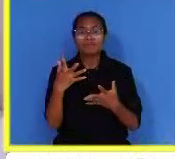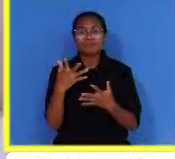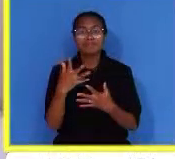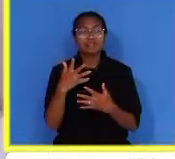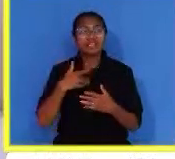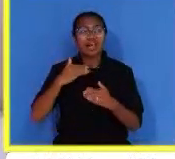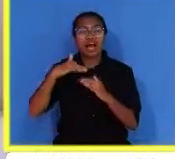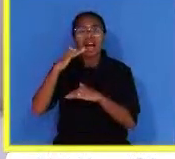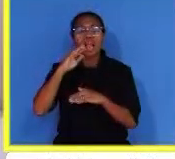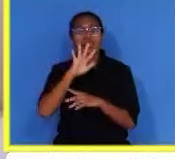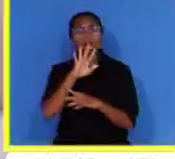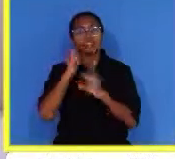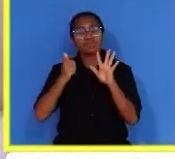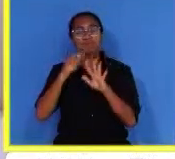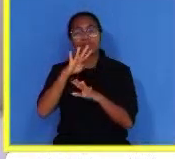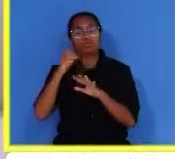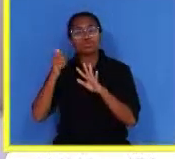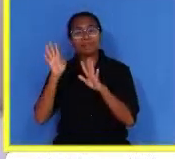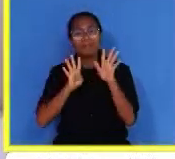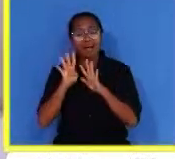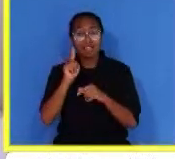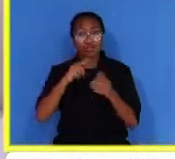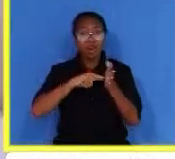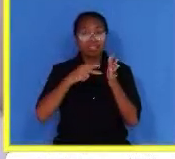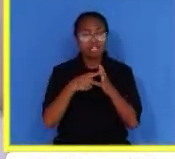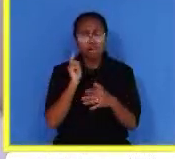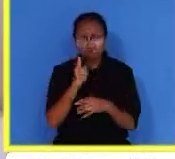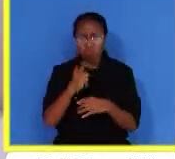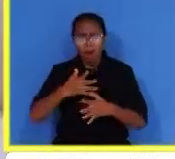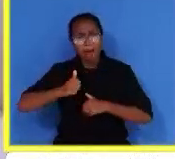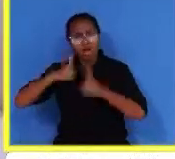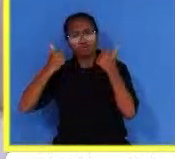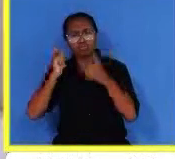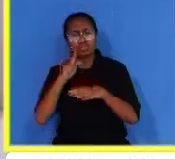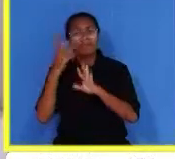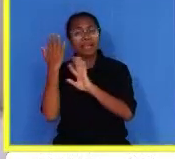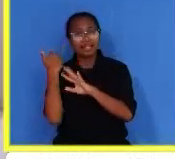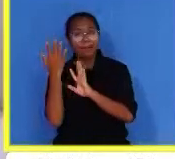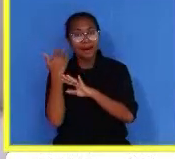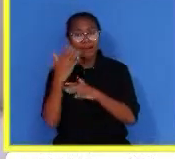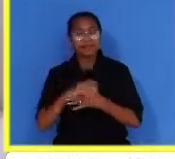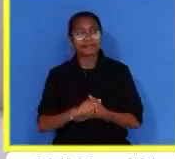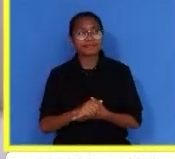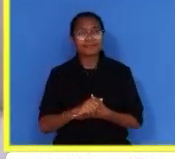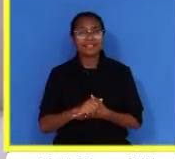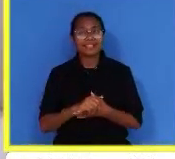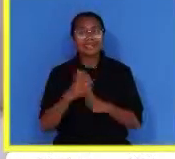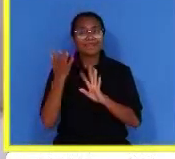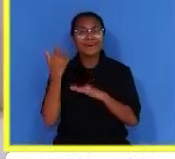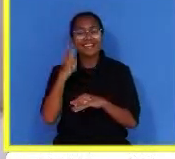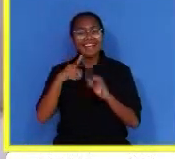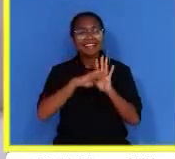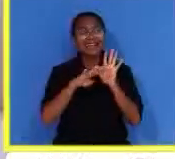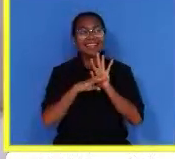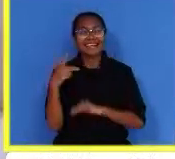angka 549. Artinya itu sudah sangat sedikit dibandingkan dengan data-data kita